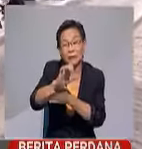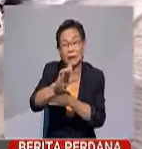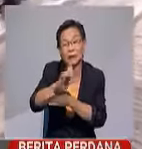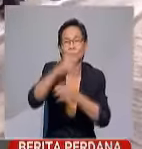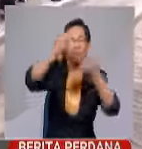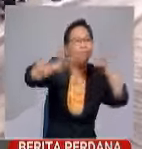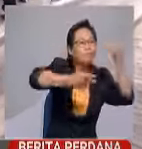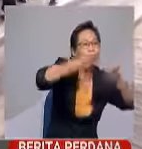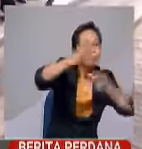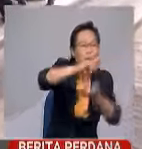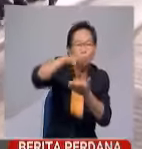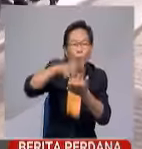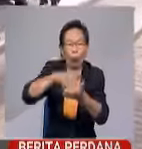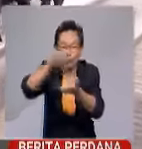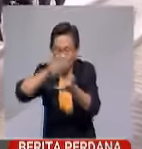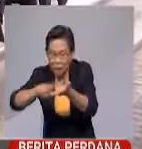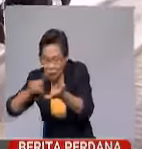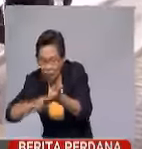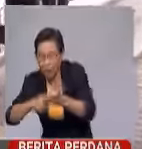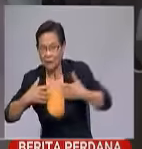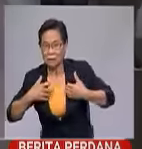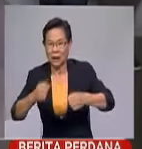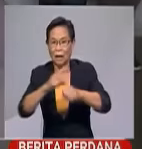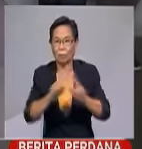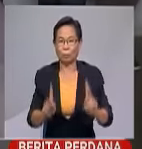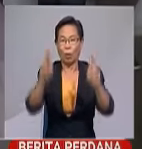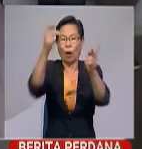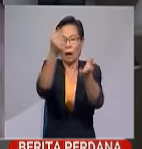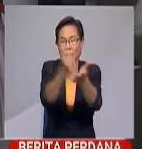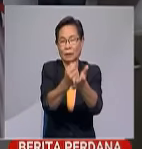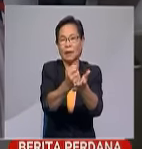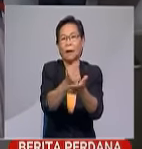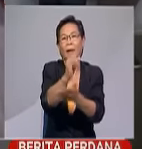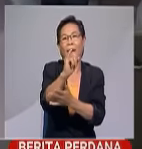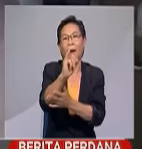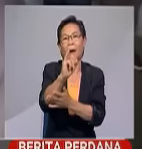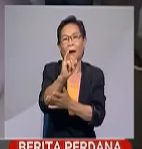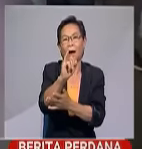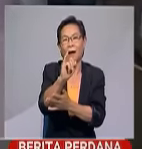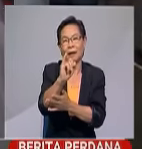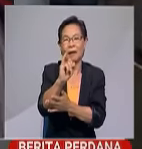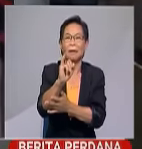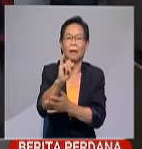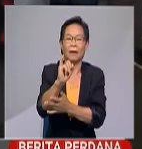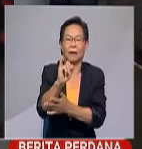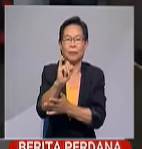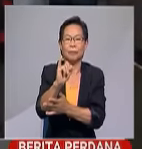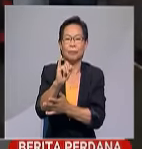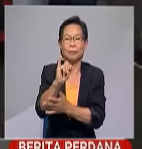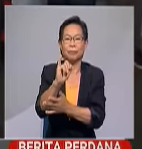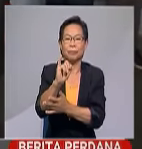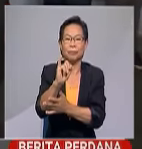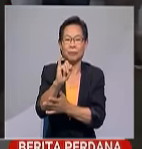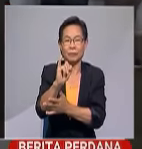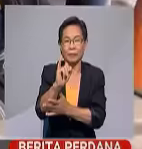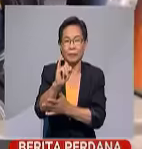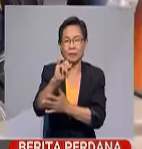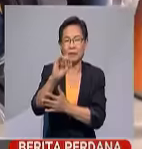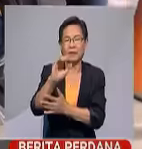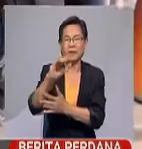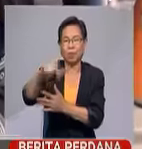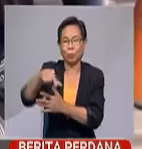membuat tinjauan di Pusat Saringan Kesihatan di Kompleks Kustom, Imigresen, Kuarantin dan Keselamatan Rantau Panjang.